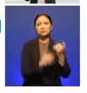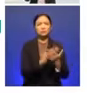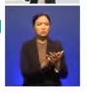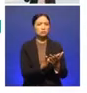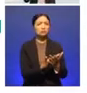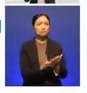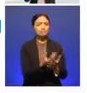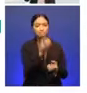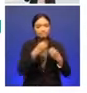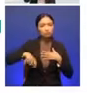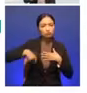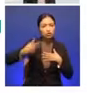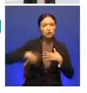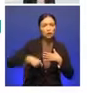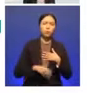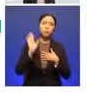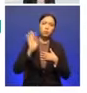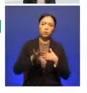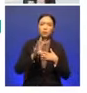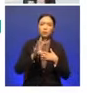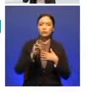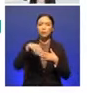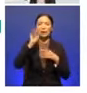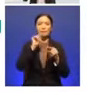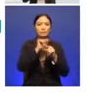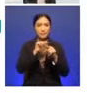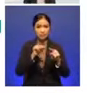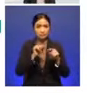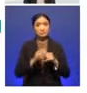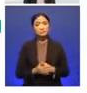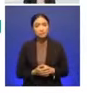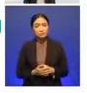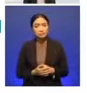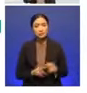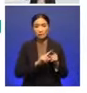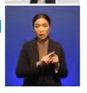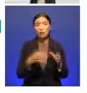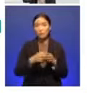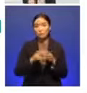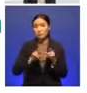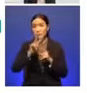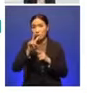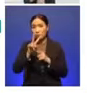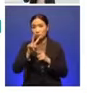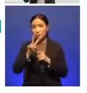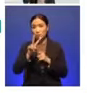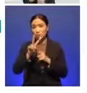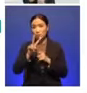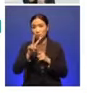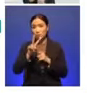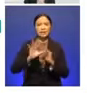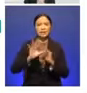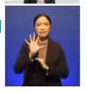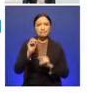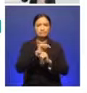ทางด้านอาหารเนี่ยสูงถึง 60% นะครับถัดมาก็คือเป็นเรื่องกลุ่มที่2นะฮะดีไซน์ที่2ก็เกือบ 50% น